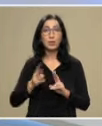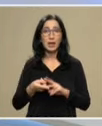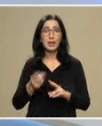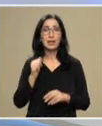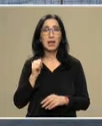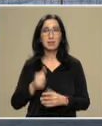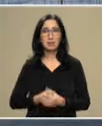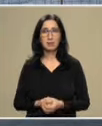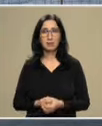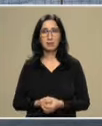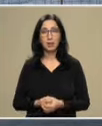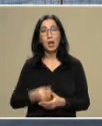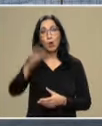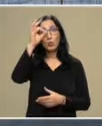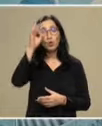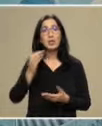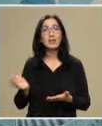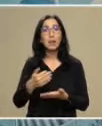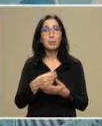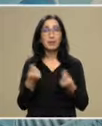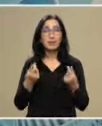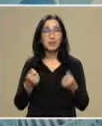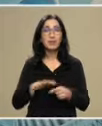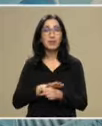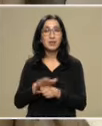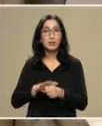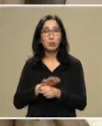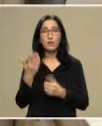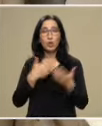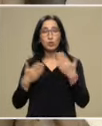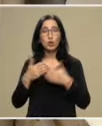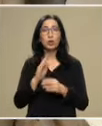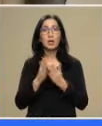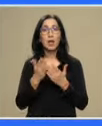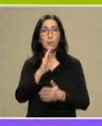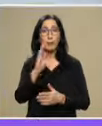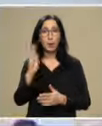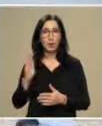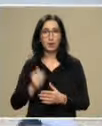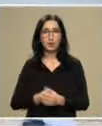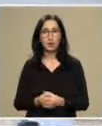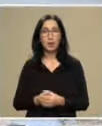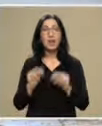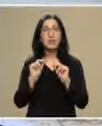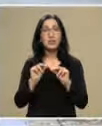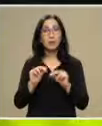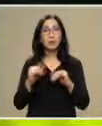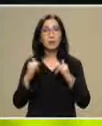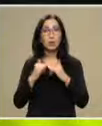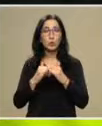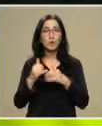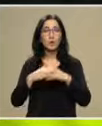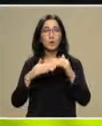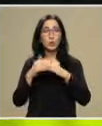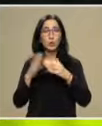предаването. Ученици набират средства за възстановяването на училищната библиотека. Възпитаници на